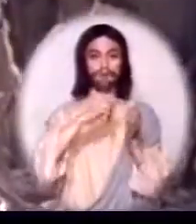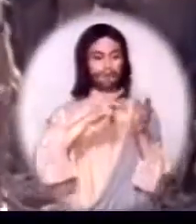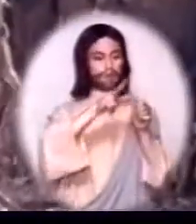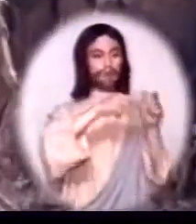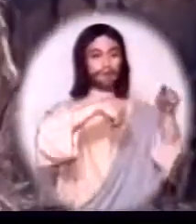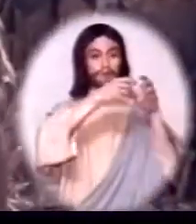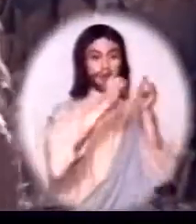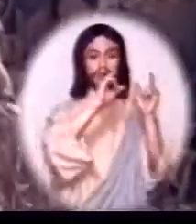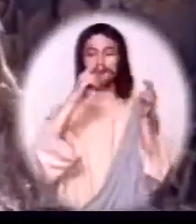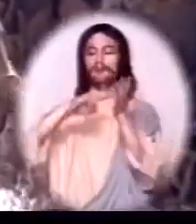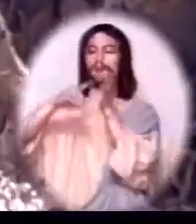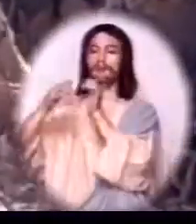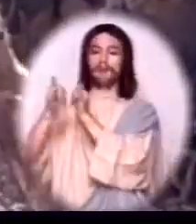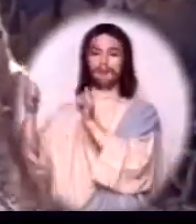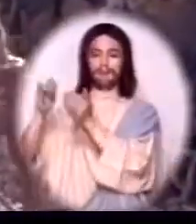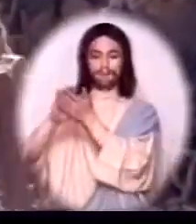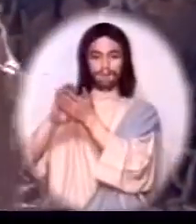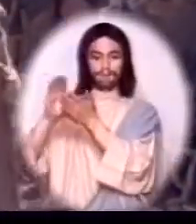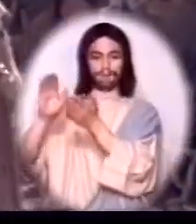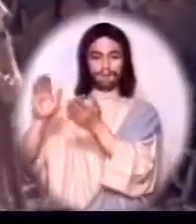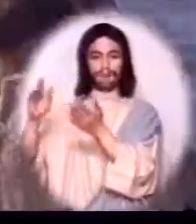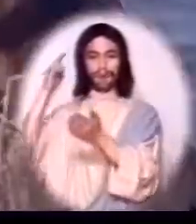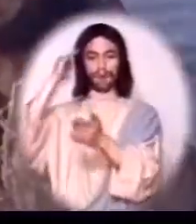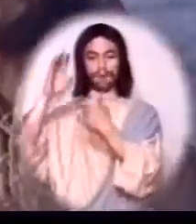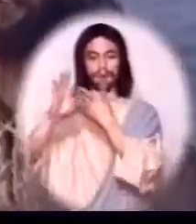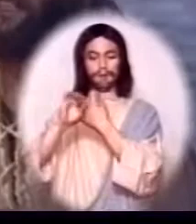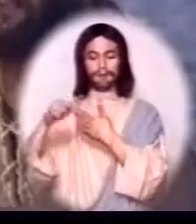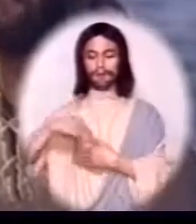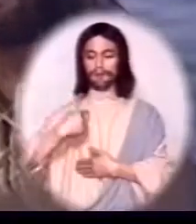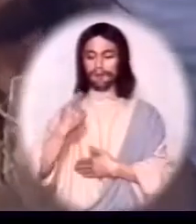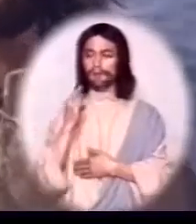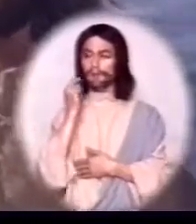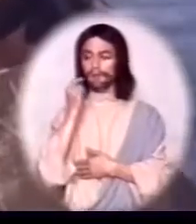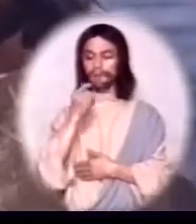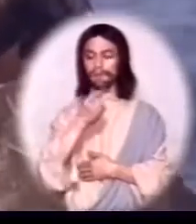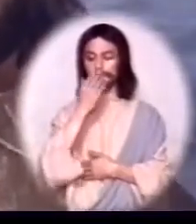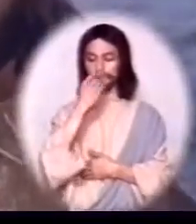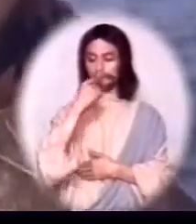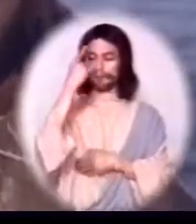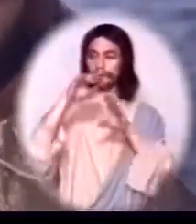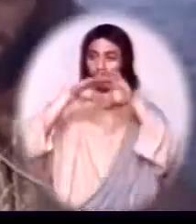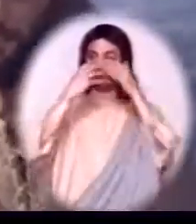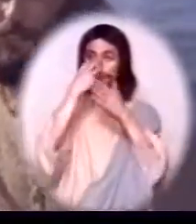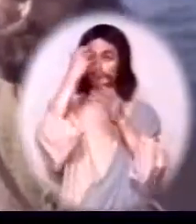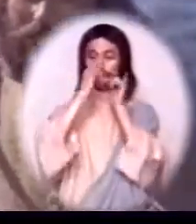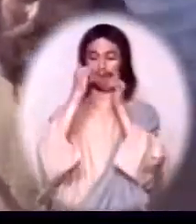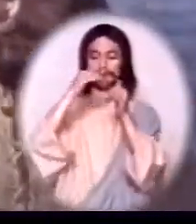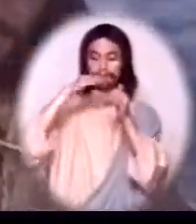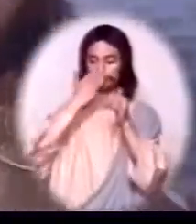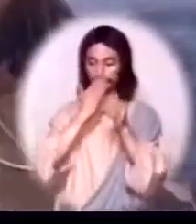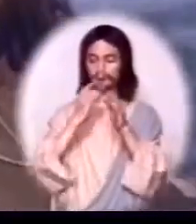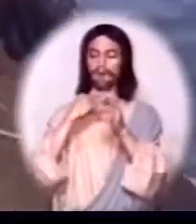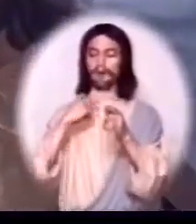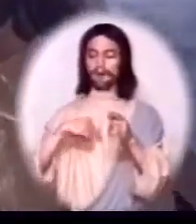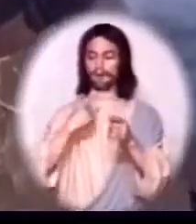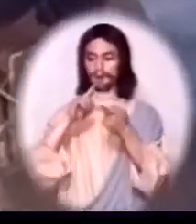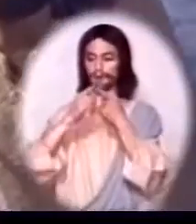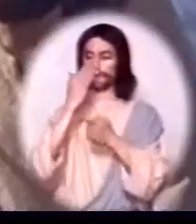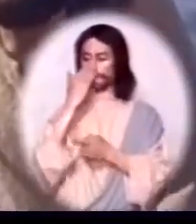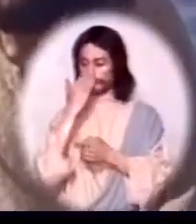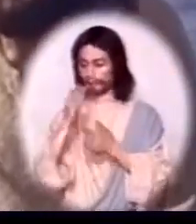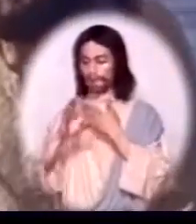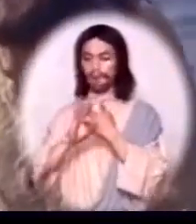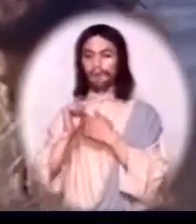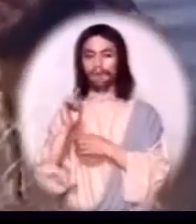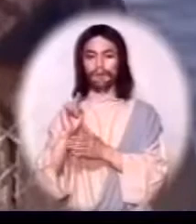자는 종교 지도자가 아니라 바로 이 세리니라. 왜냐하면 자기를 높이는 자는 낮아지고 자기를 겸손히 낮추는